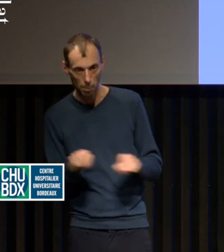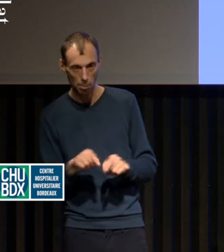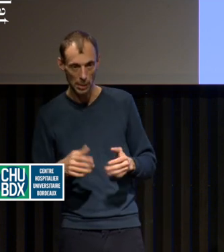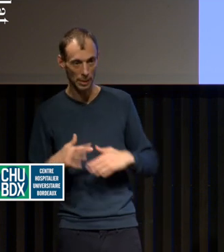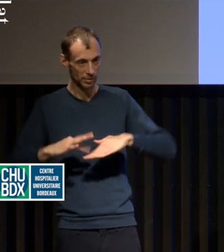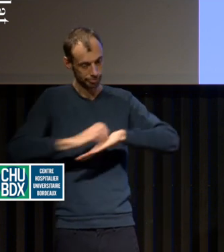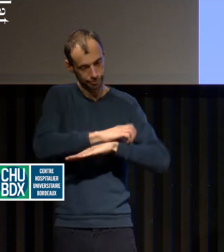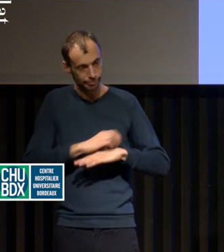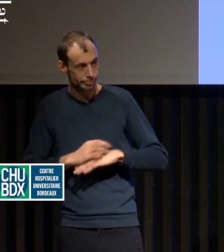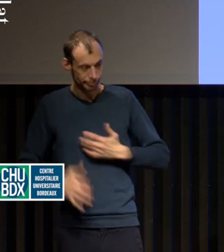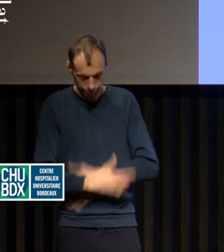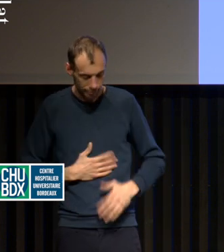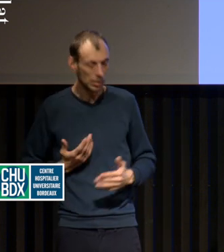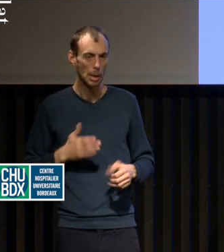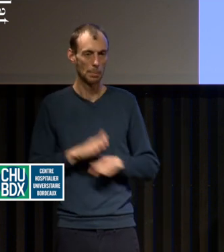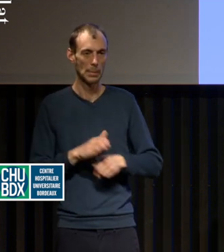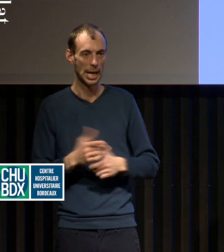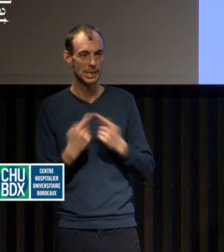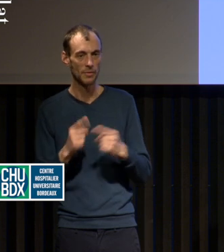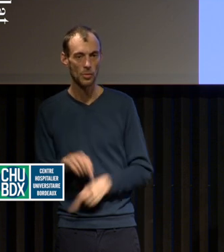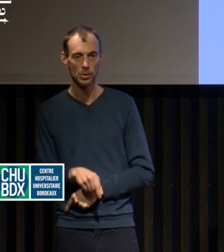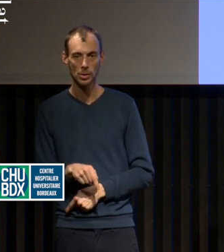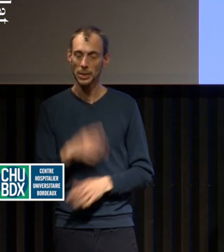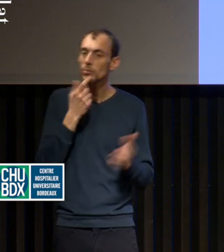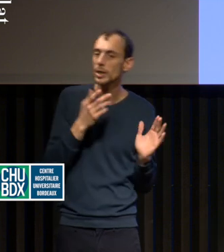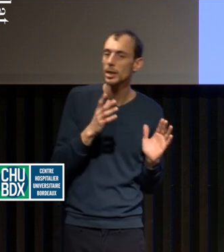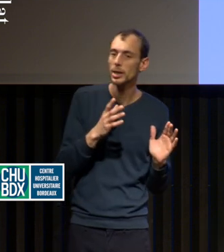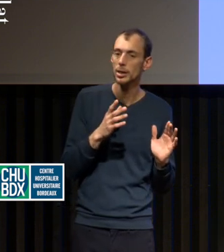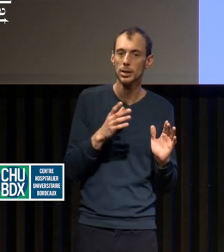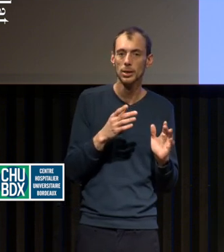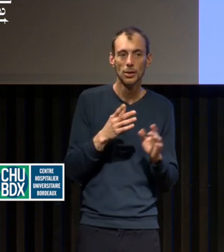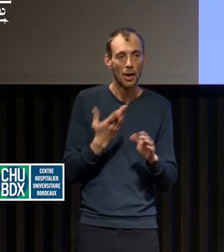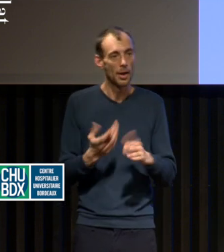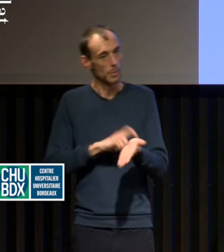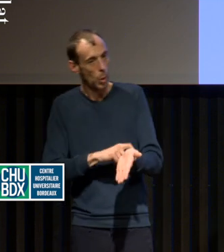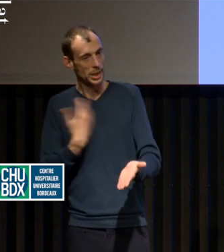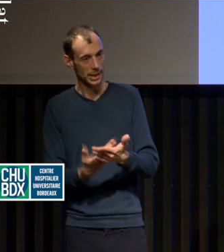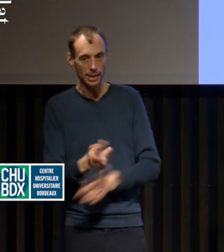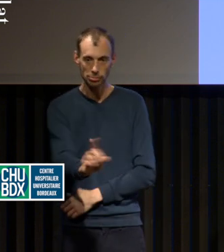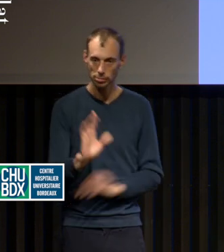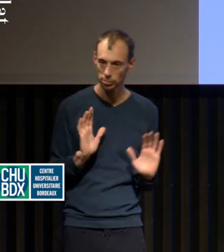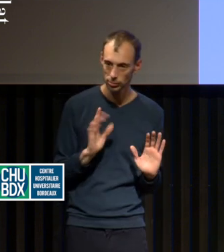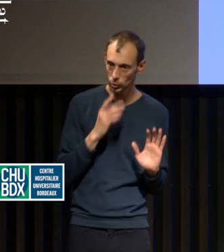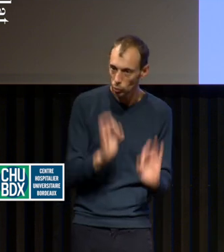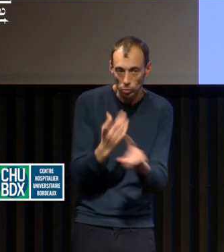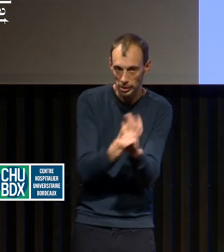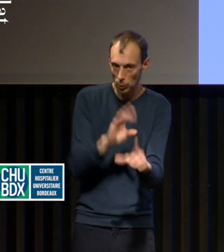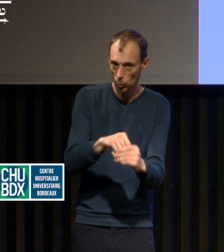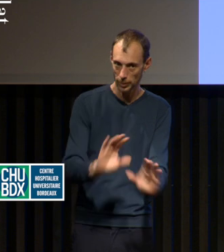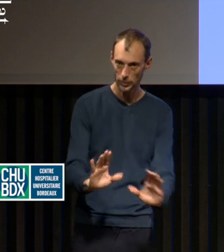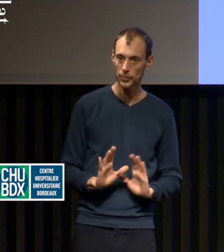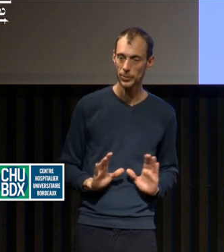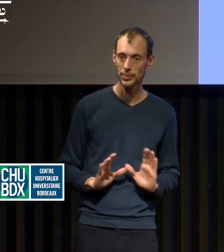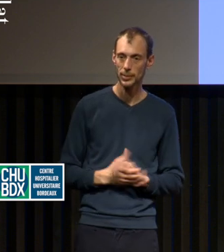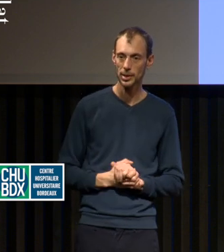que c'est la cause. C'est fondamental, ça. Hein, mais on constate que les gens qui ont, par exemple,